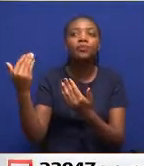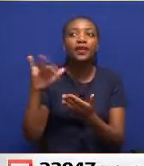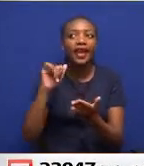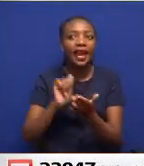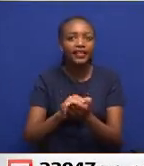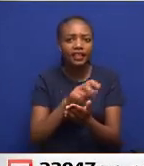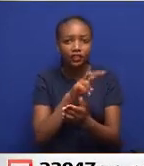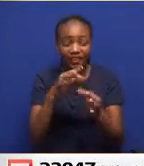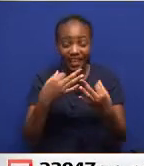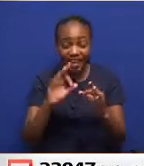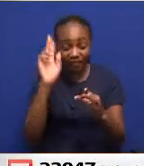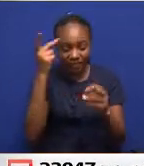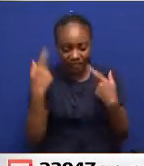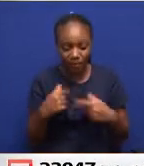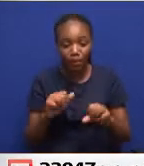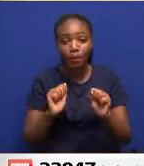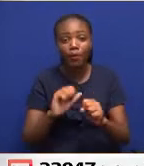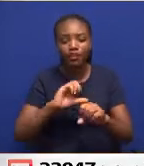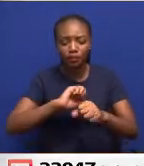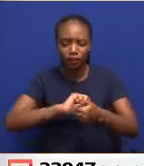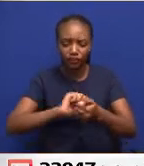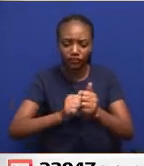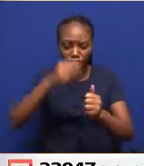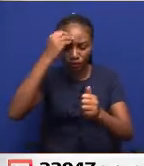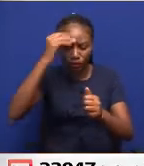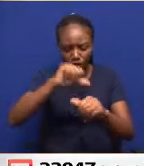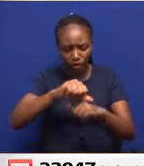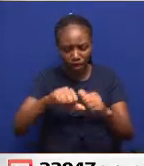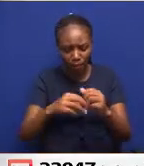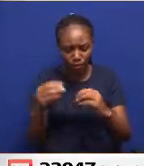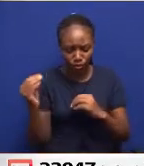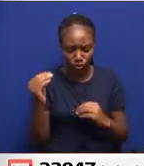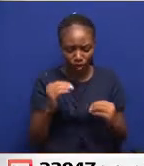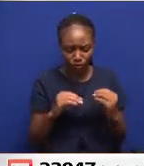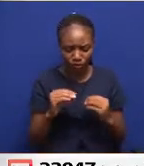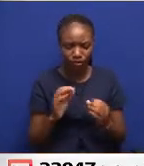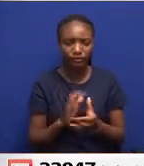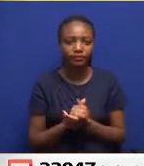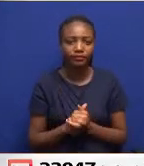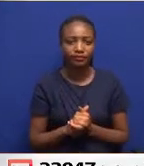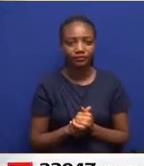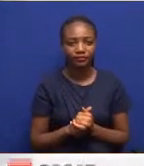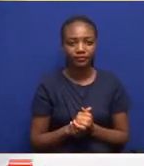kama Wakenya tabadilisha mtazamo wao kuhusu jinamizi hili la ufisadi.